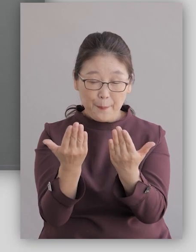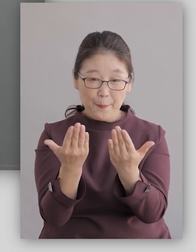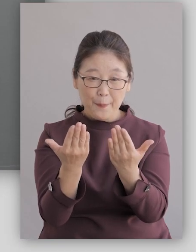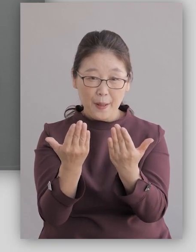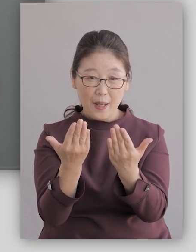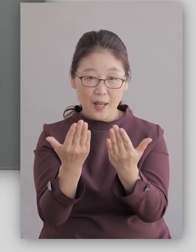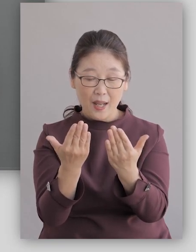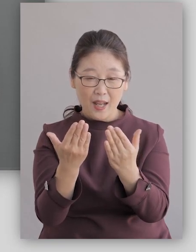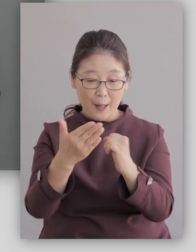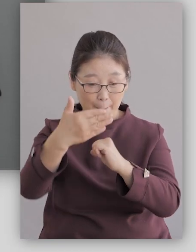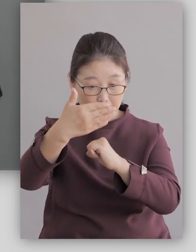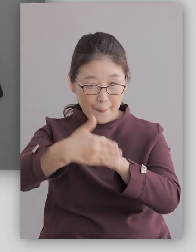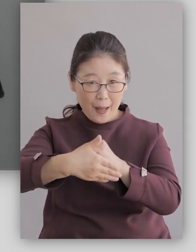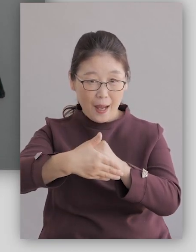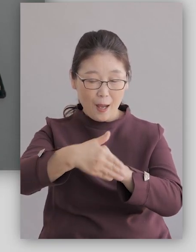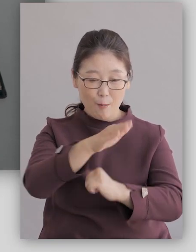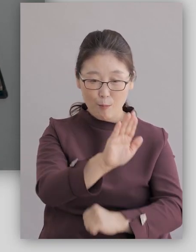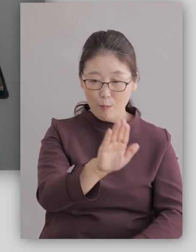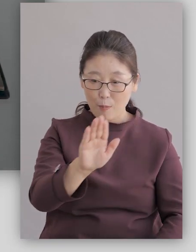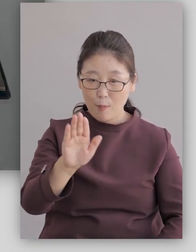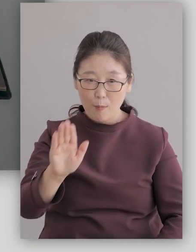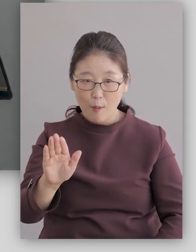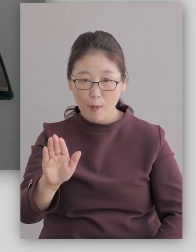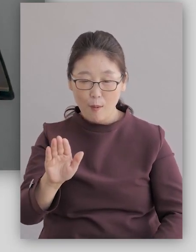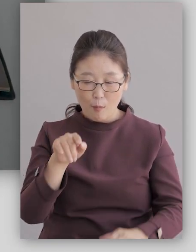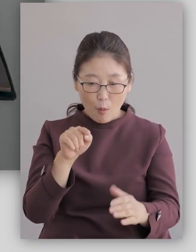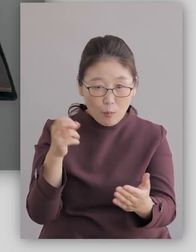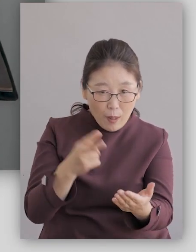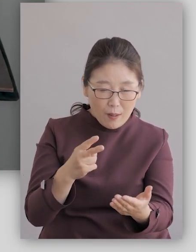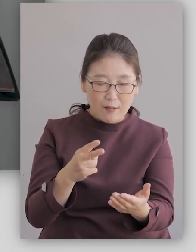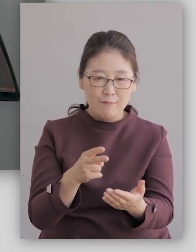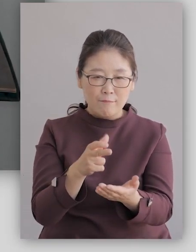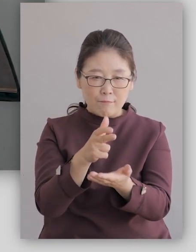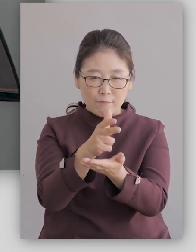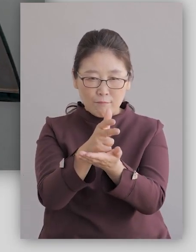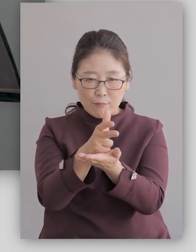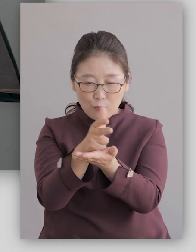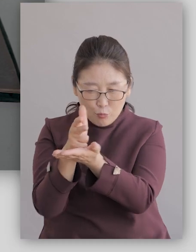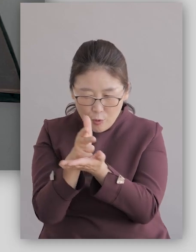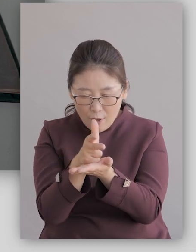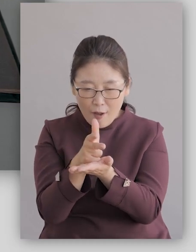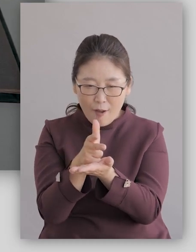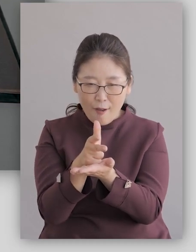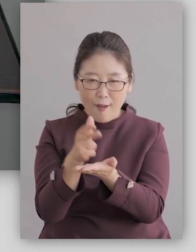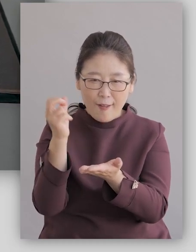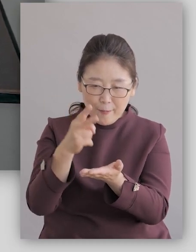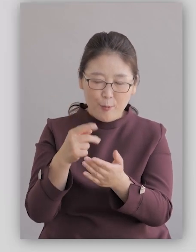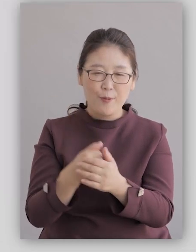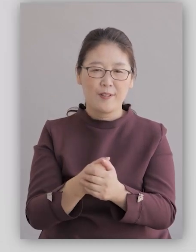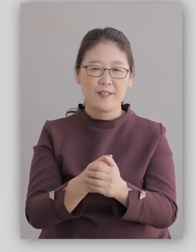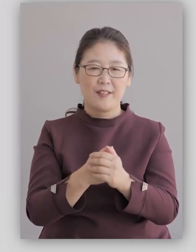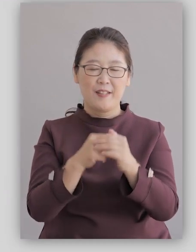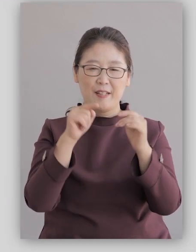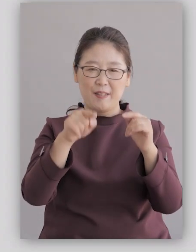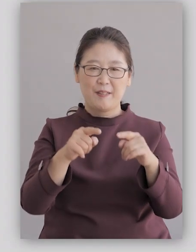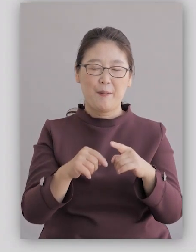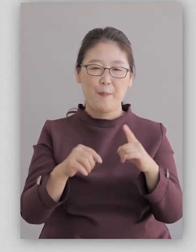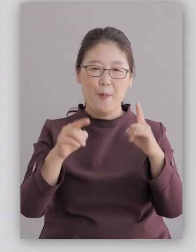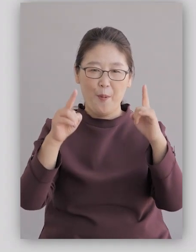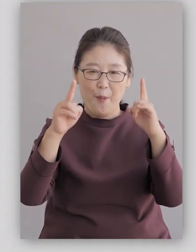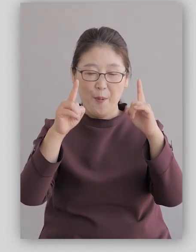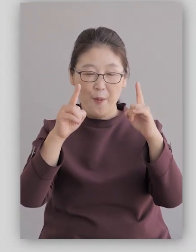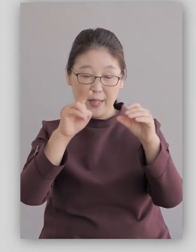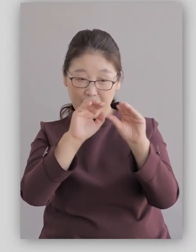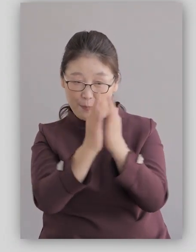그 사진 작품을 또 촬영을 해서 또 앨범에 꽂아 놓거나 액자에